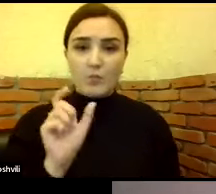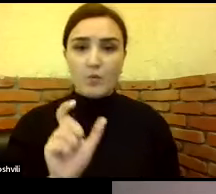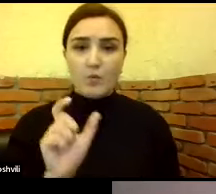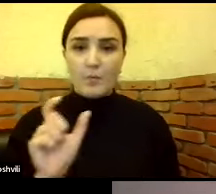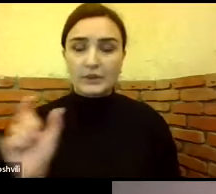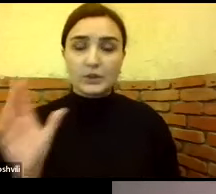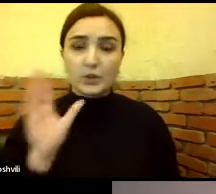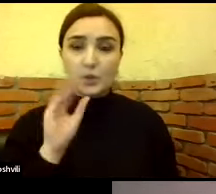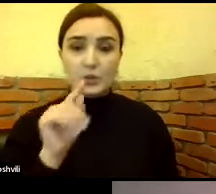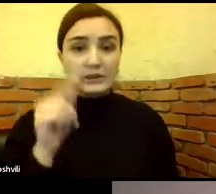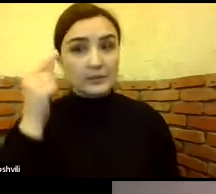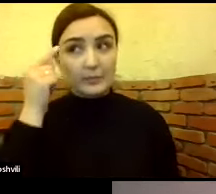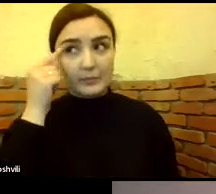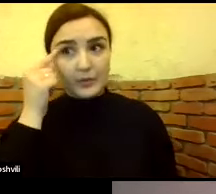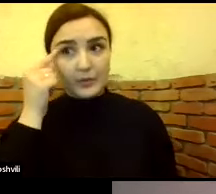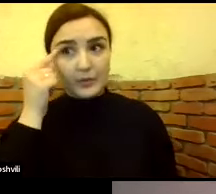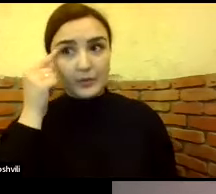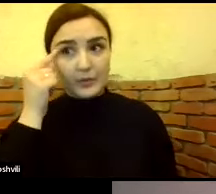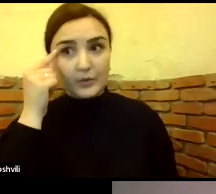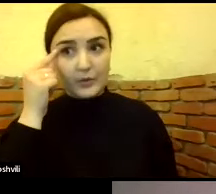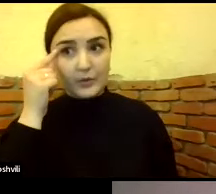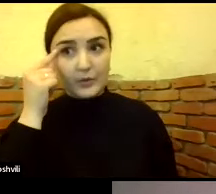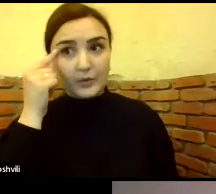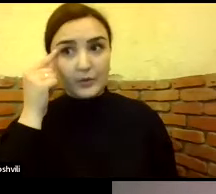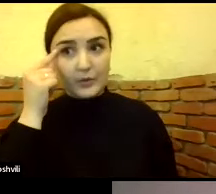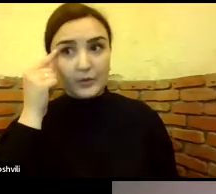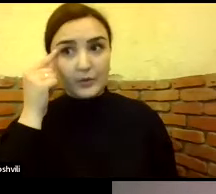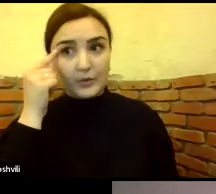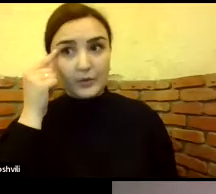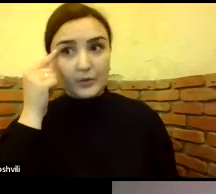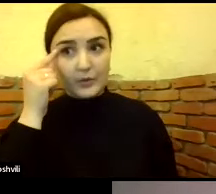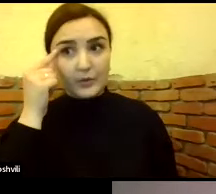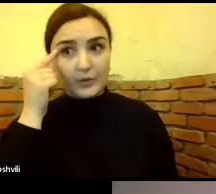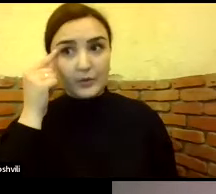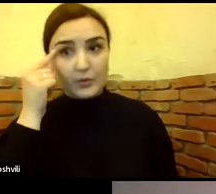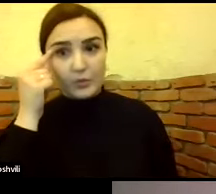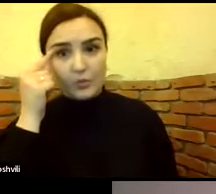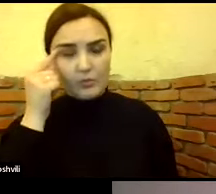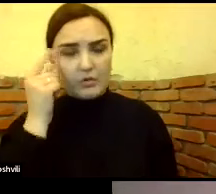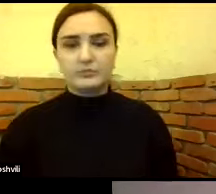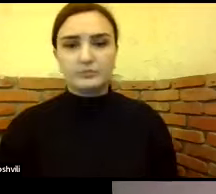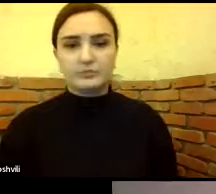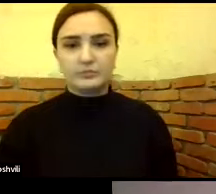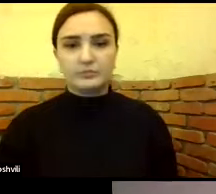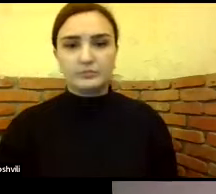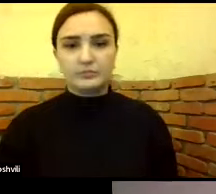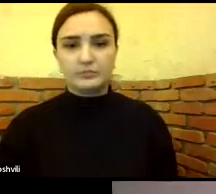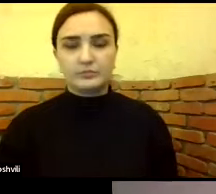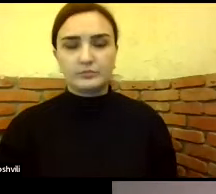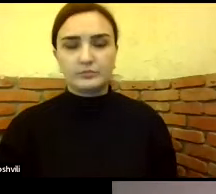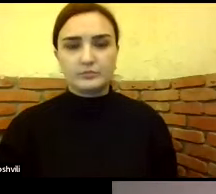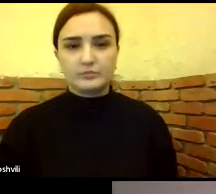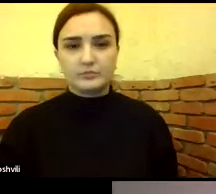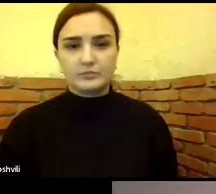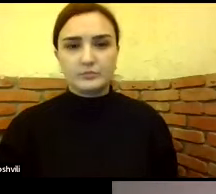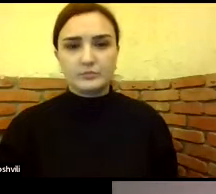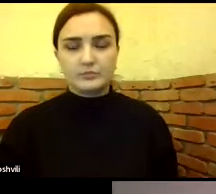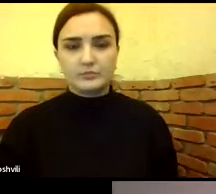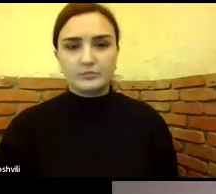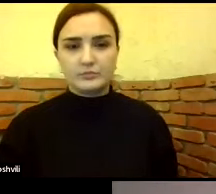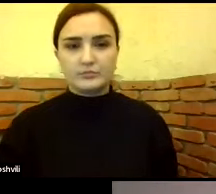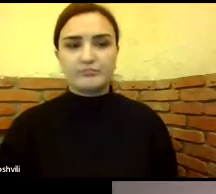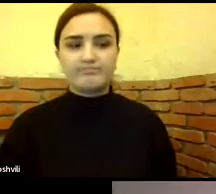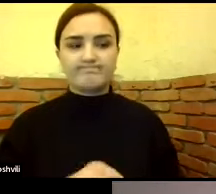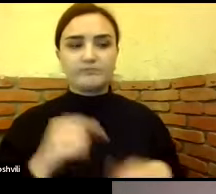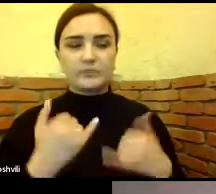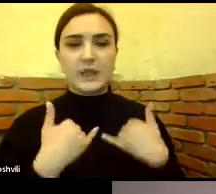ფიქრობ, რომ არ გესმის დასკვირნება, ანუ ემპათია საკმარისი ვერ არის იმისთვის, რომ ეს ძალიან სპეციფიკური გამოცდილება,